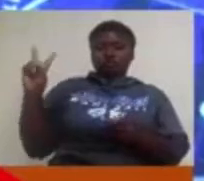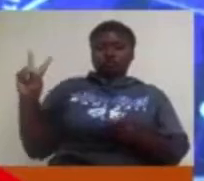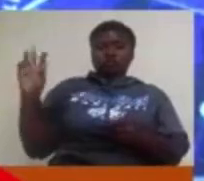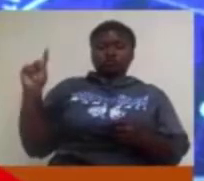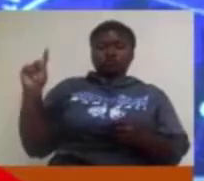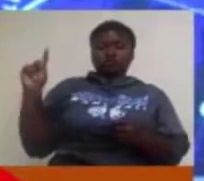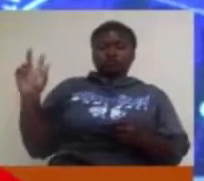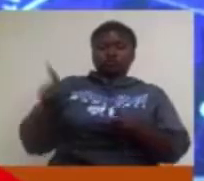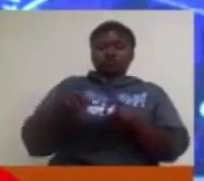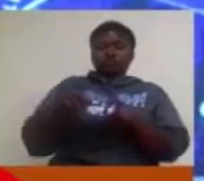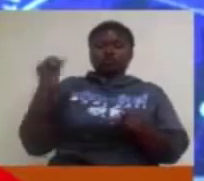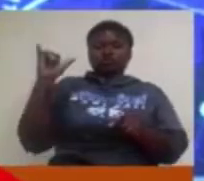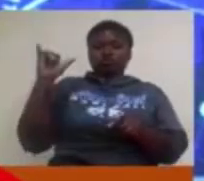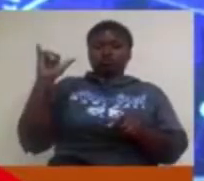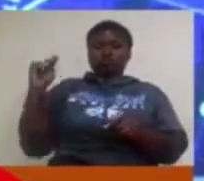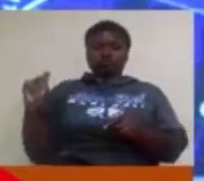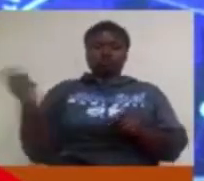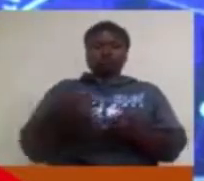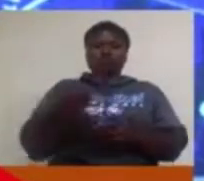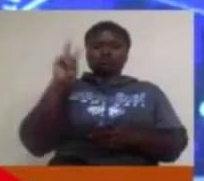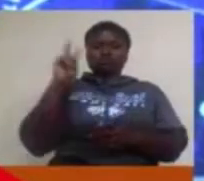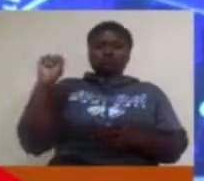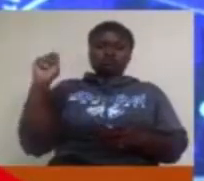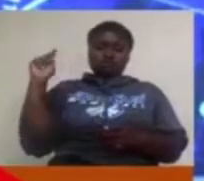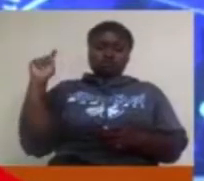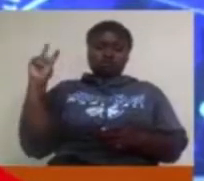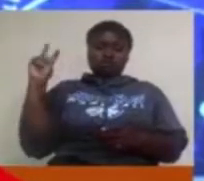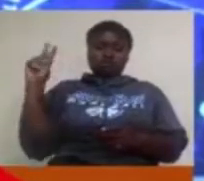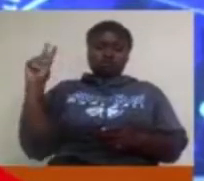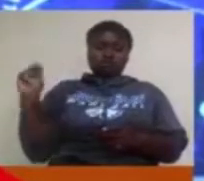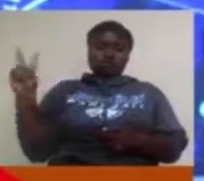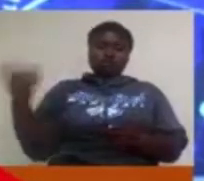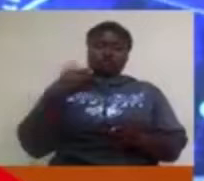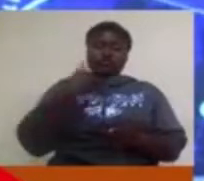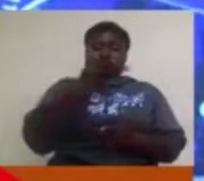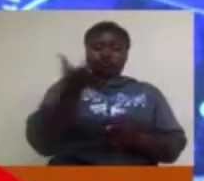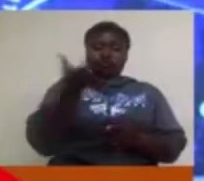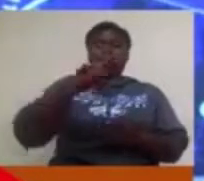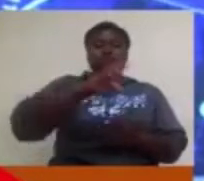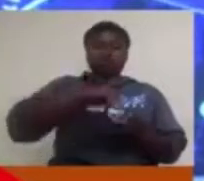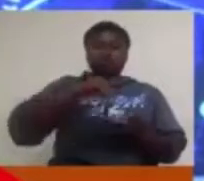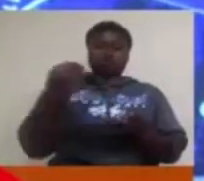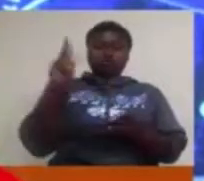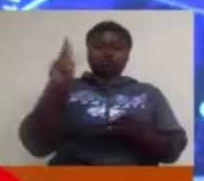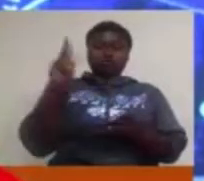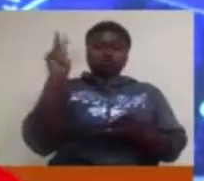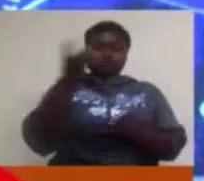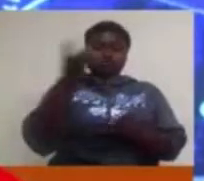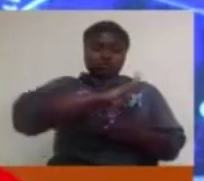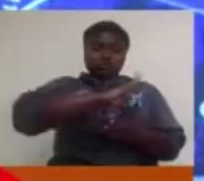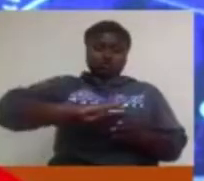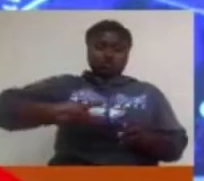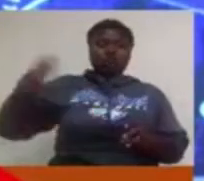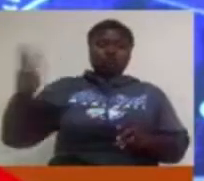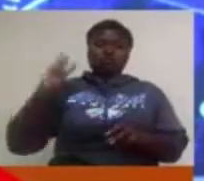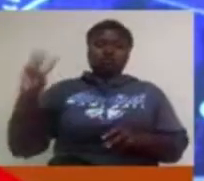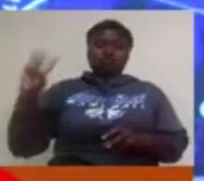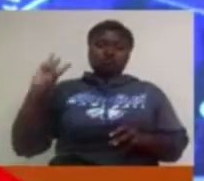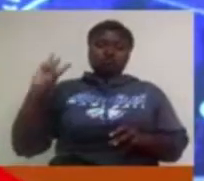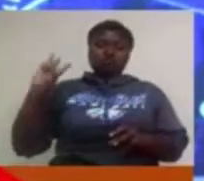TikTok au domwe na YouTube ali Utana TV we ulija waitogashi ya furuli wa Kenya. Tomo kire mwekwe mwekwe tukira